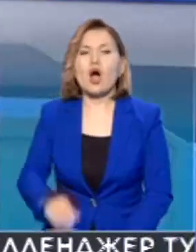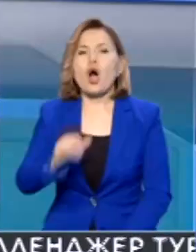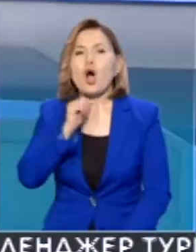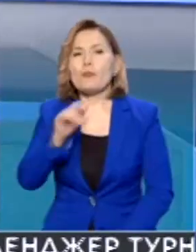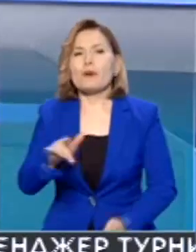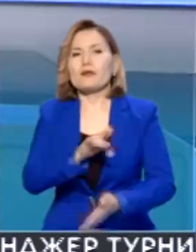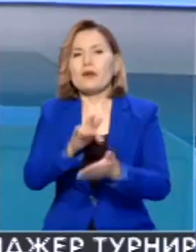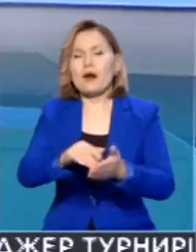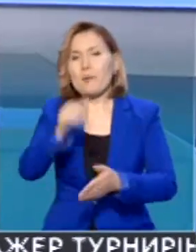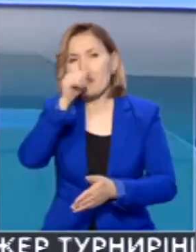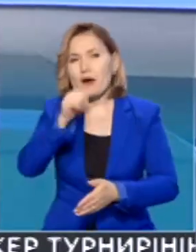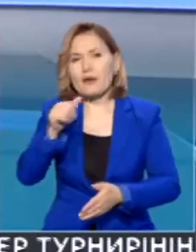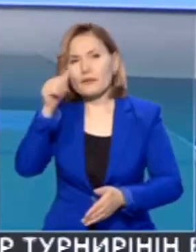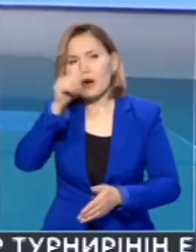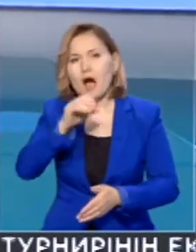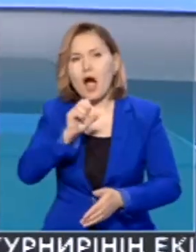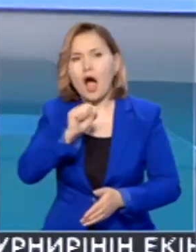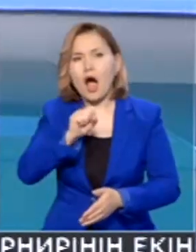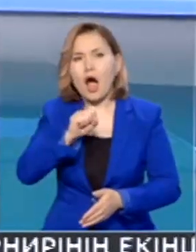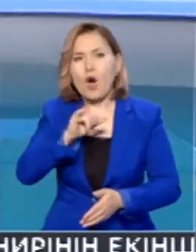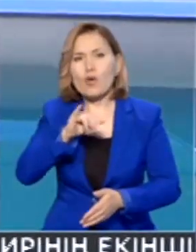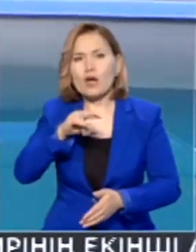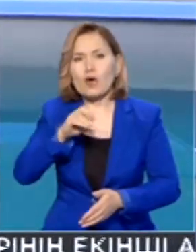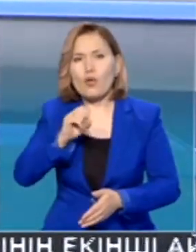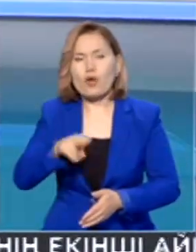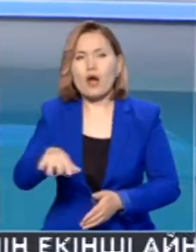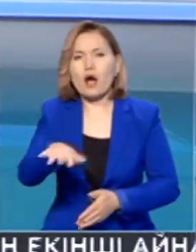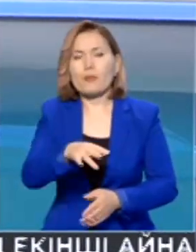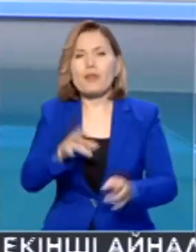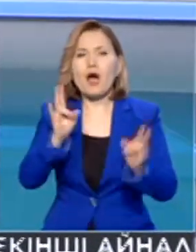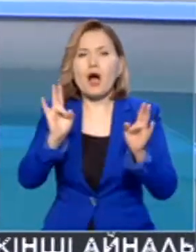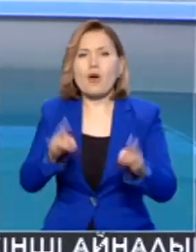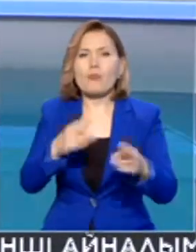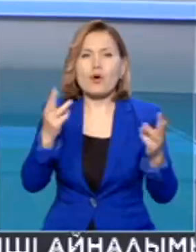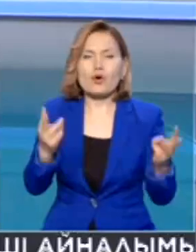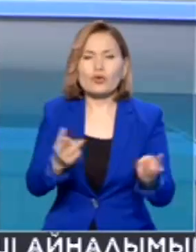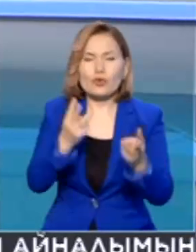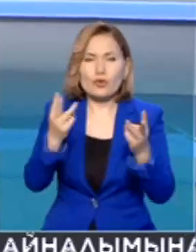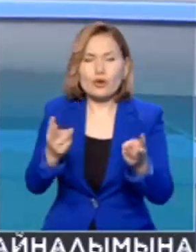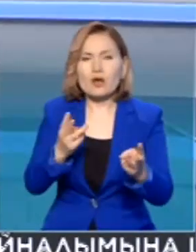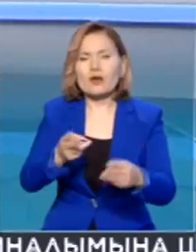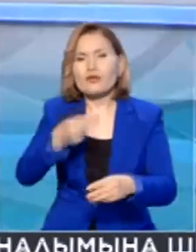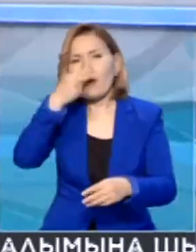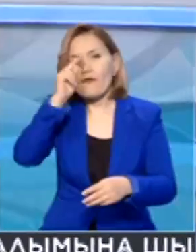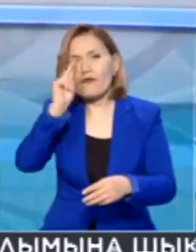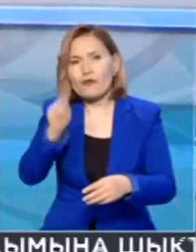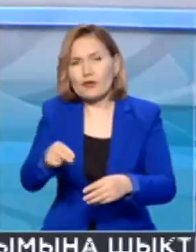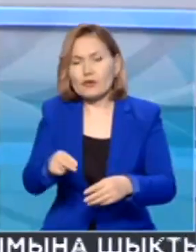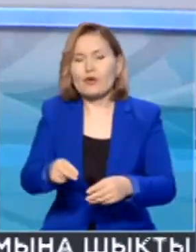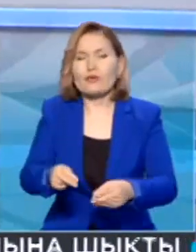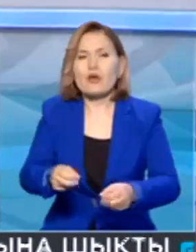Ал Қостанайда былтыр Әулиекөл ауданында болған алапат орман өртіне қатысты сот басталды. Айыпталушы